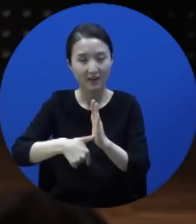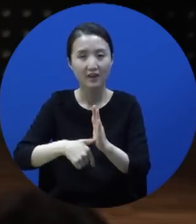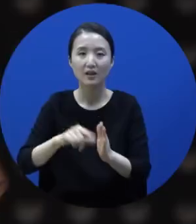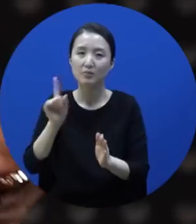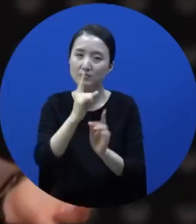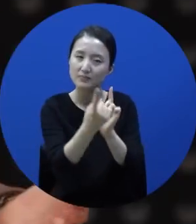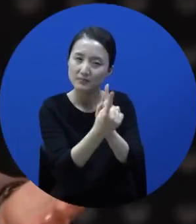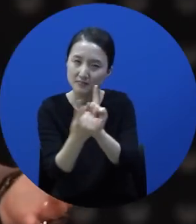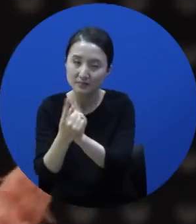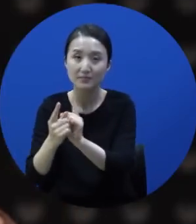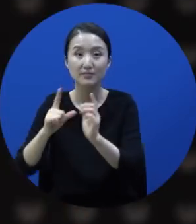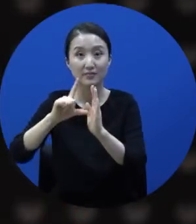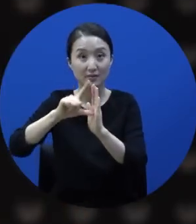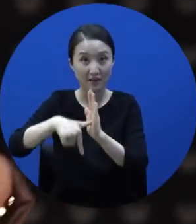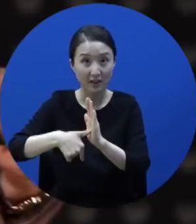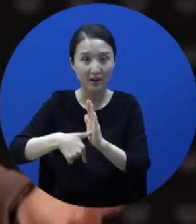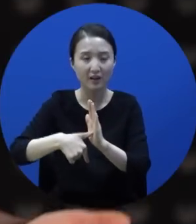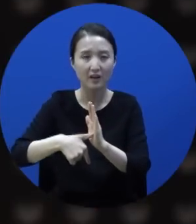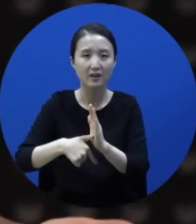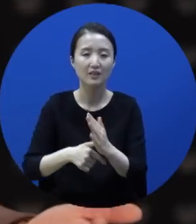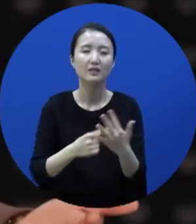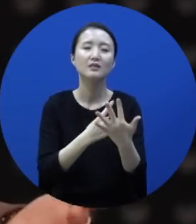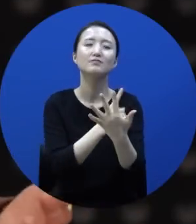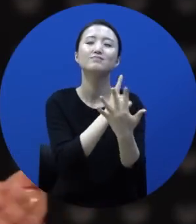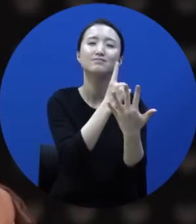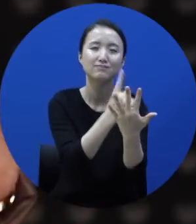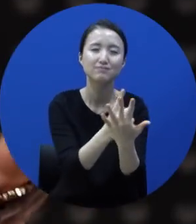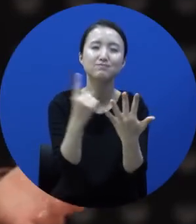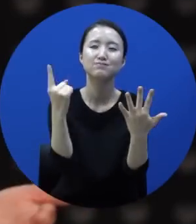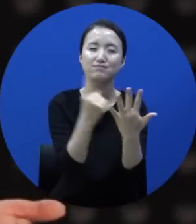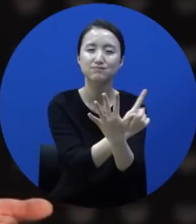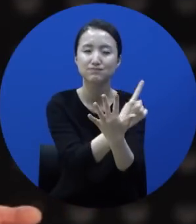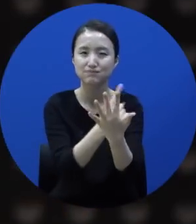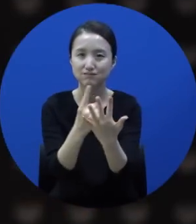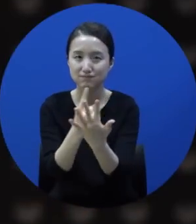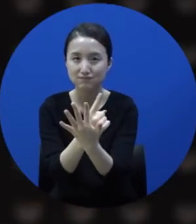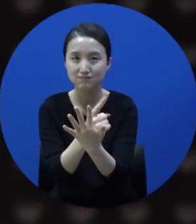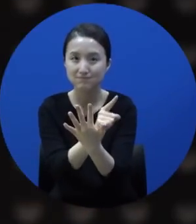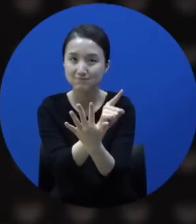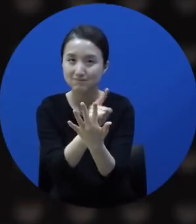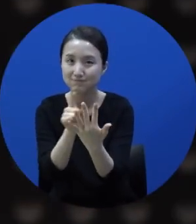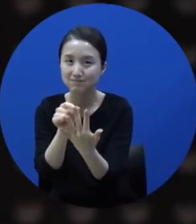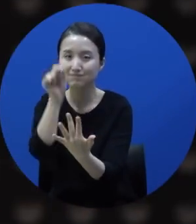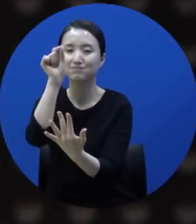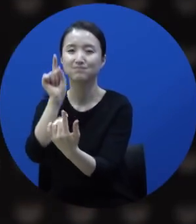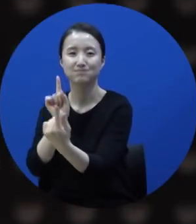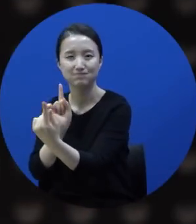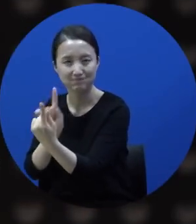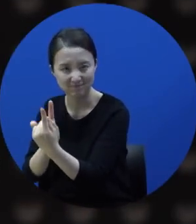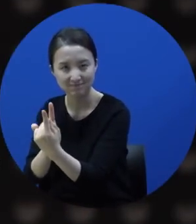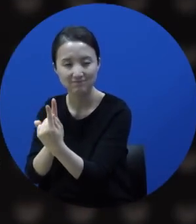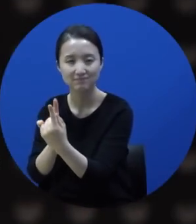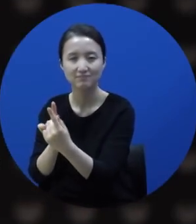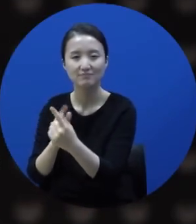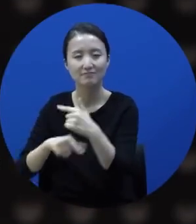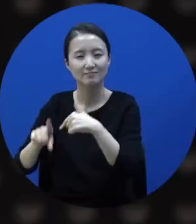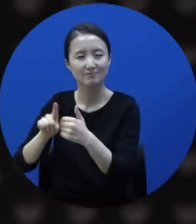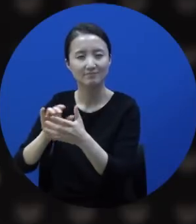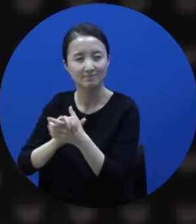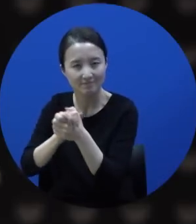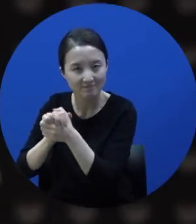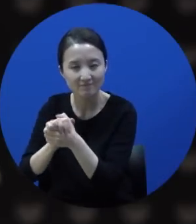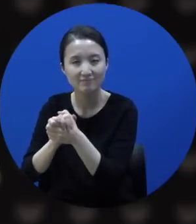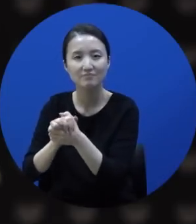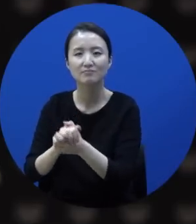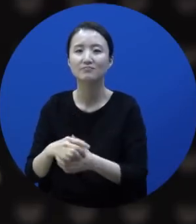원하신다면 1대1로서의 만남을 이어가시고 그 1대1로서 사람들에게 나는 어떤 사람인지